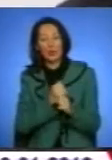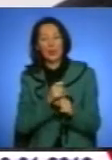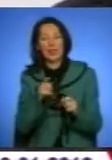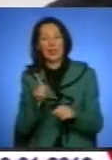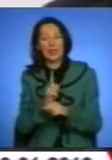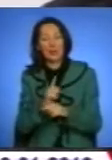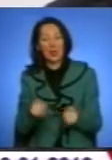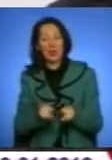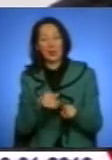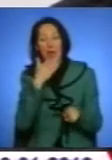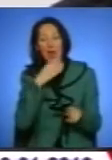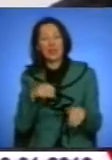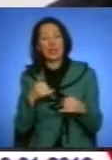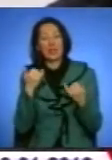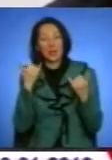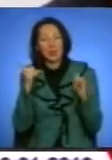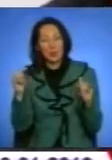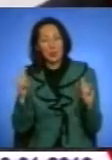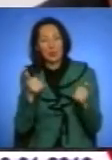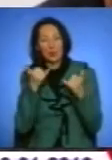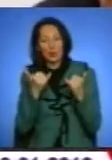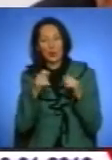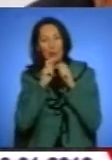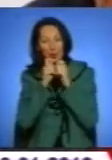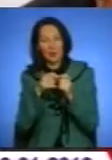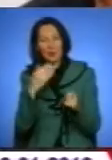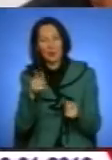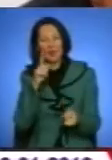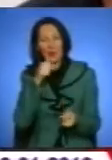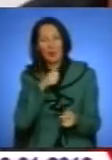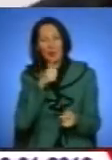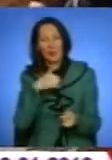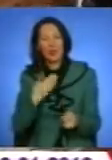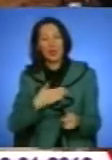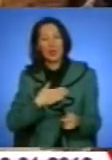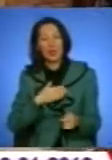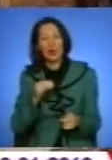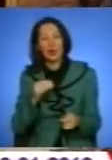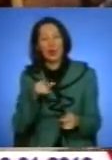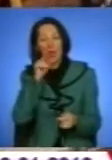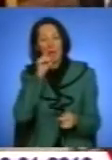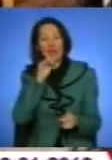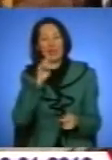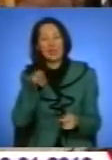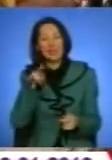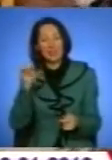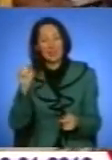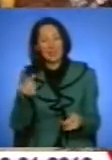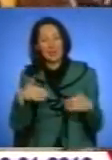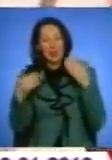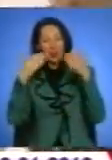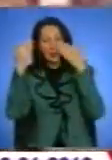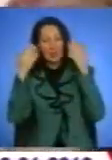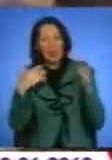гарний сюрприз, сьогодні подарувати, щоб вони посмакували нашої індички. Розважали гостей свята різдвяні